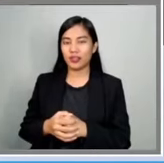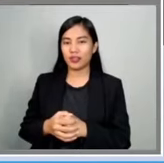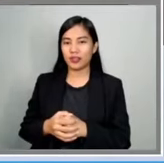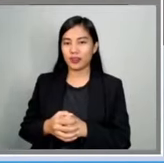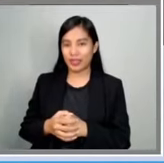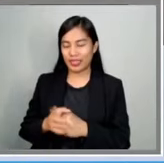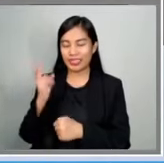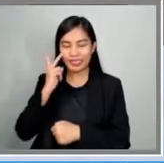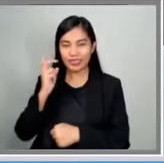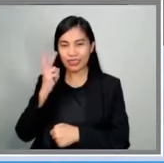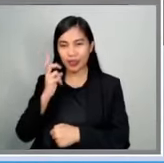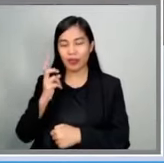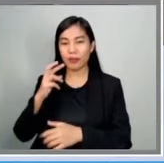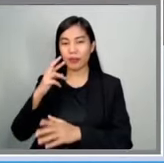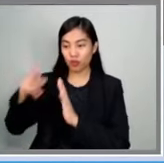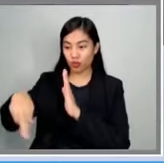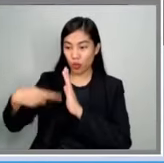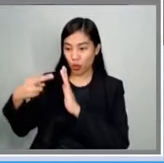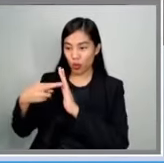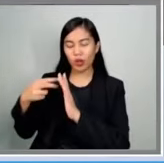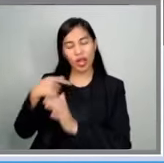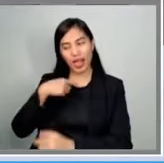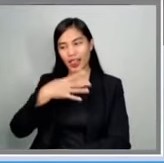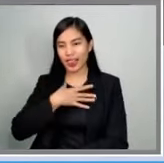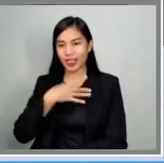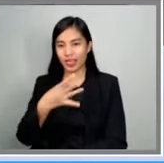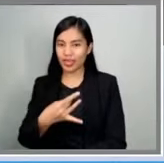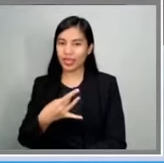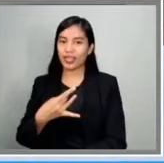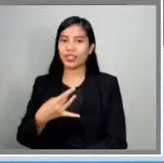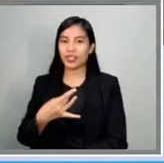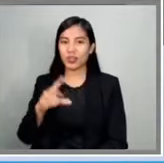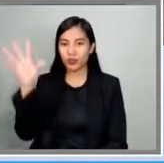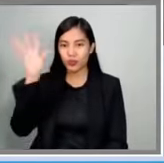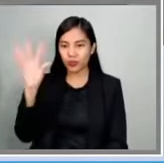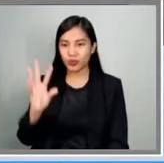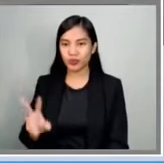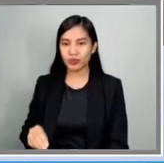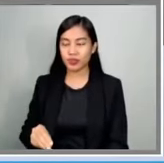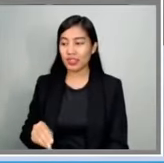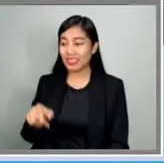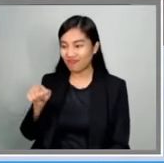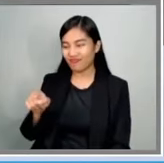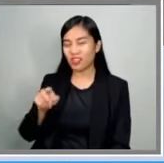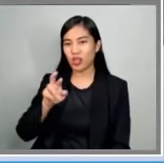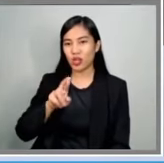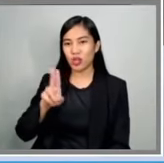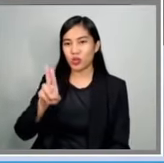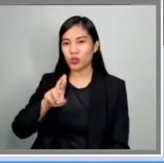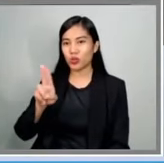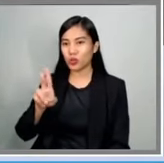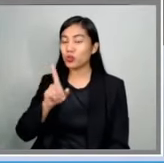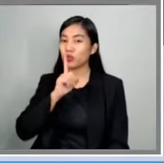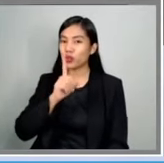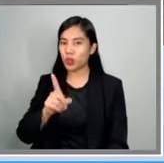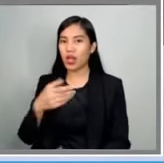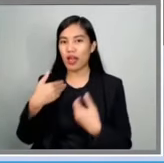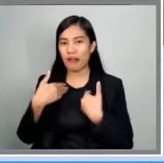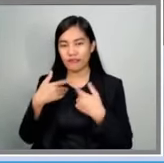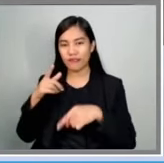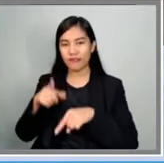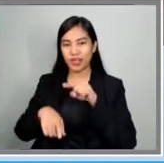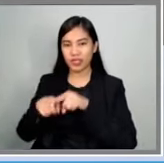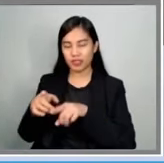yung role kasi nagustuhan ko kasi kakaiba siya. And syempre si Ruru yan, meron na talaga kaming friendship na